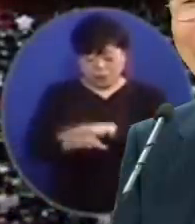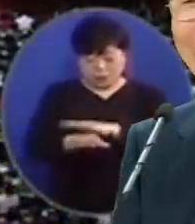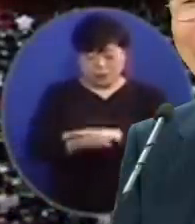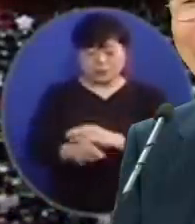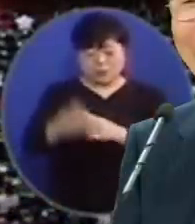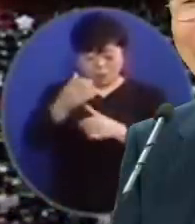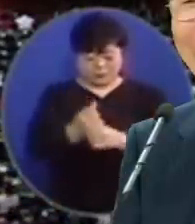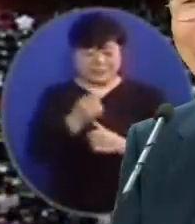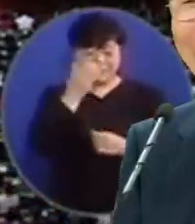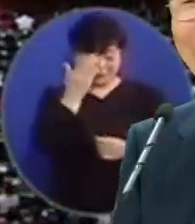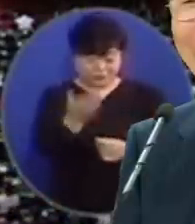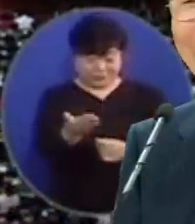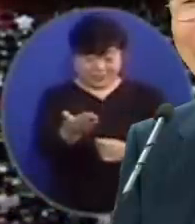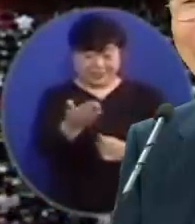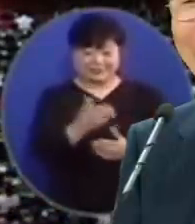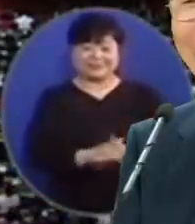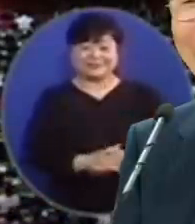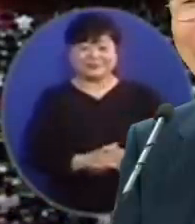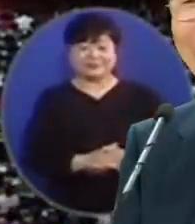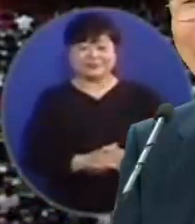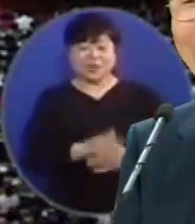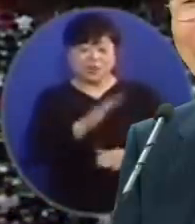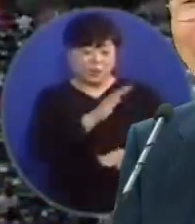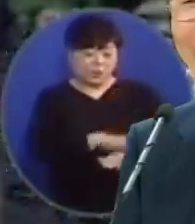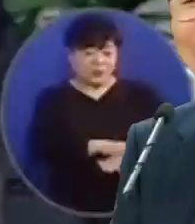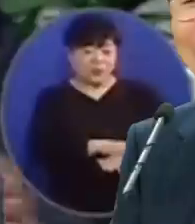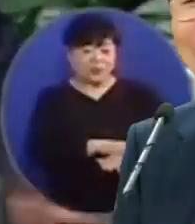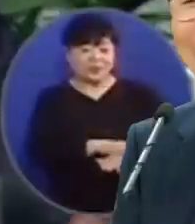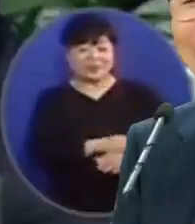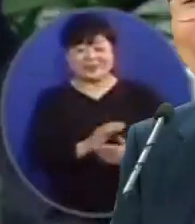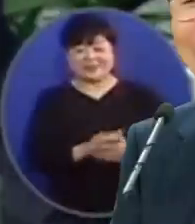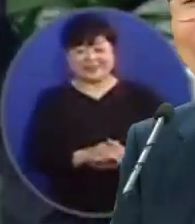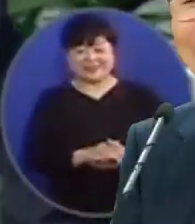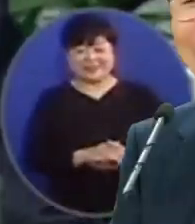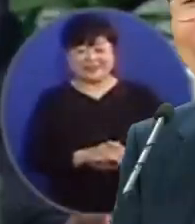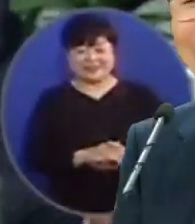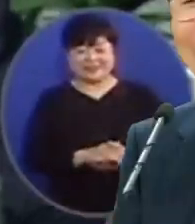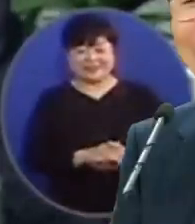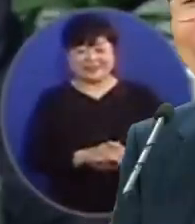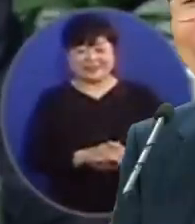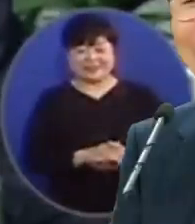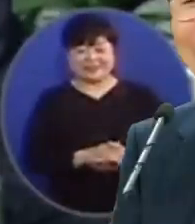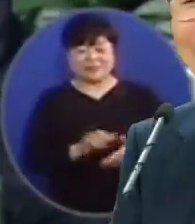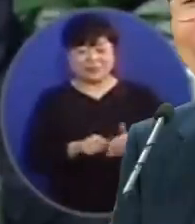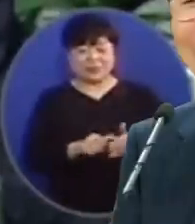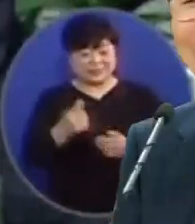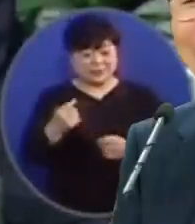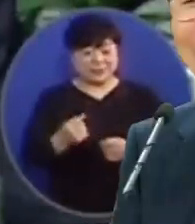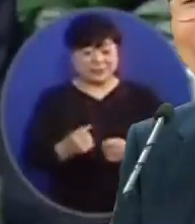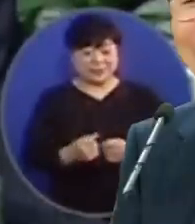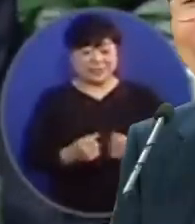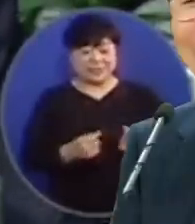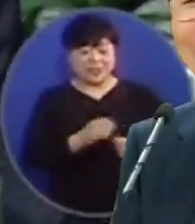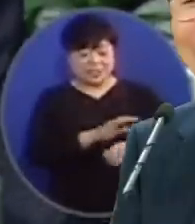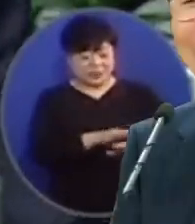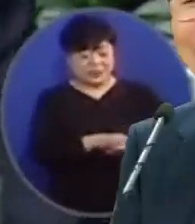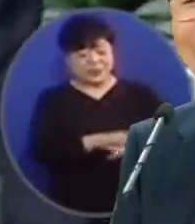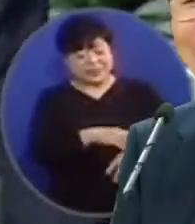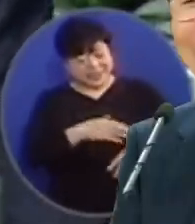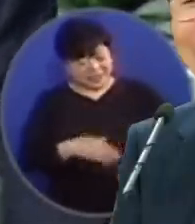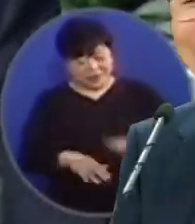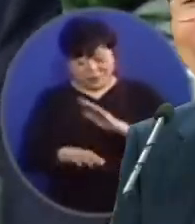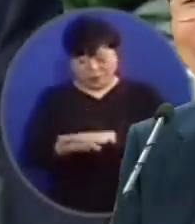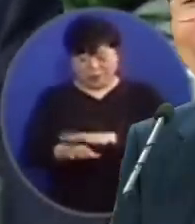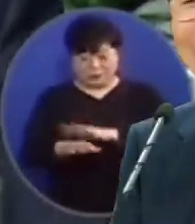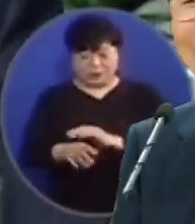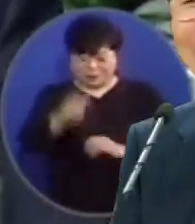너를 붙들이라. 왼손으로 우리가 물건을 잡지만 왼손은 별로 힘이 없지 않습니까?